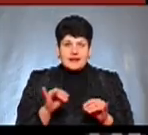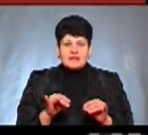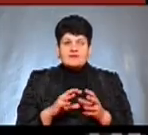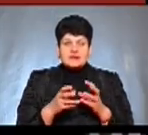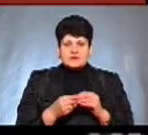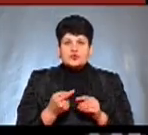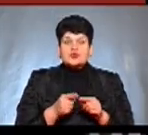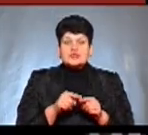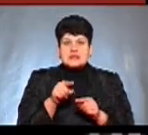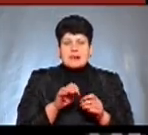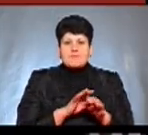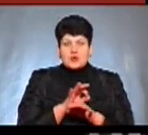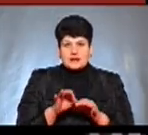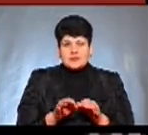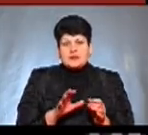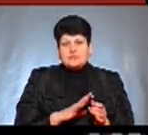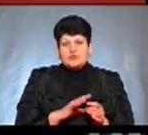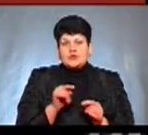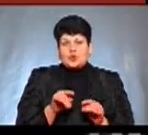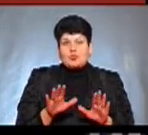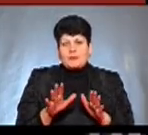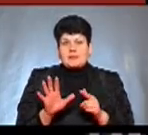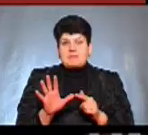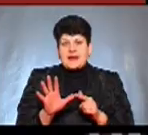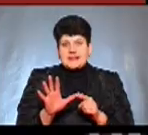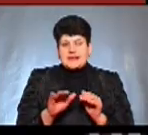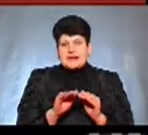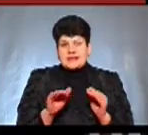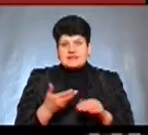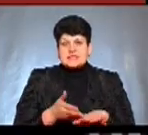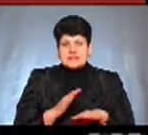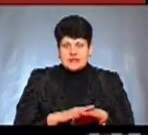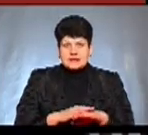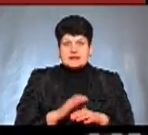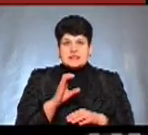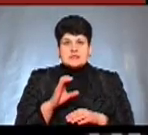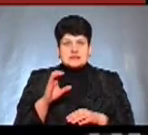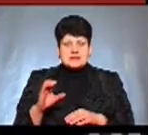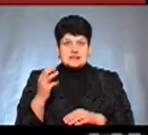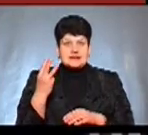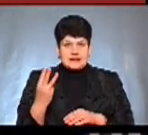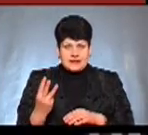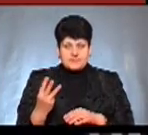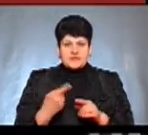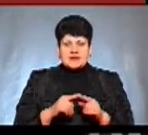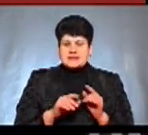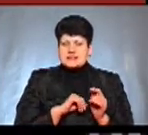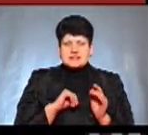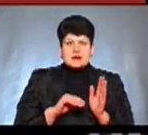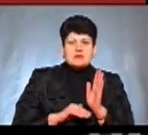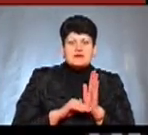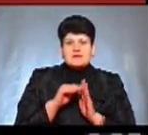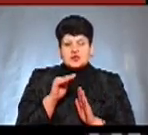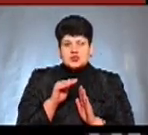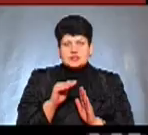даний проєкт, який мав на той момент п'ятий рівень складності, зараз це СС-3, тобто це найвищий об'єкт складності